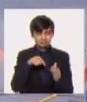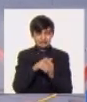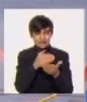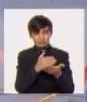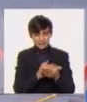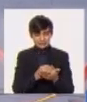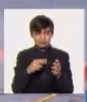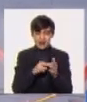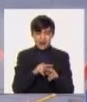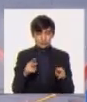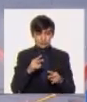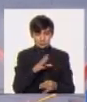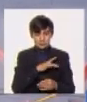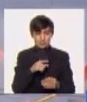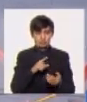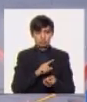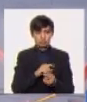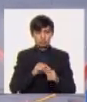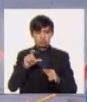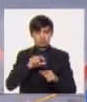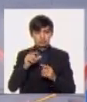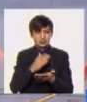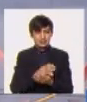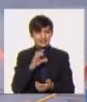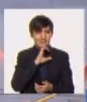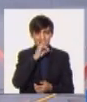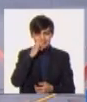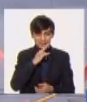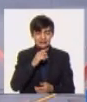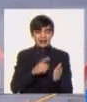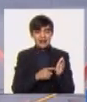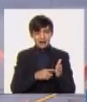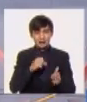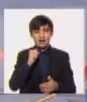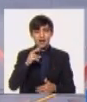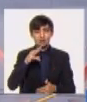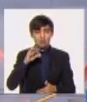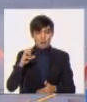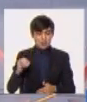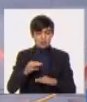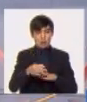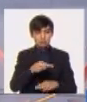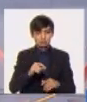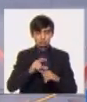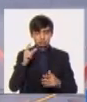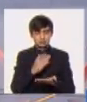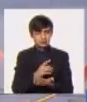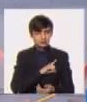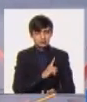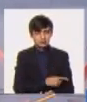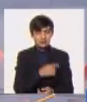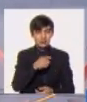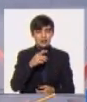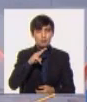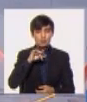азық-түліктердің құнын аспандатып жіберген. Әсіресе, солтүстік Қазақстан, Қарағанды мен Ақтөбе облыстары көш бастап тұр. Мұнда